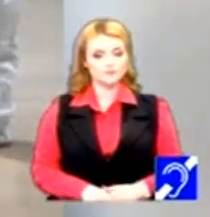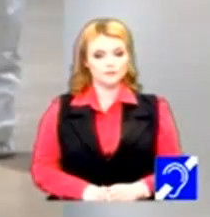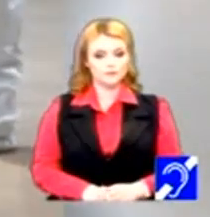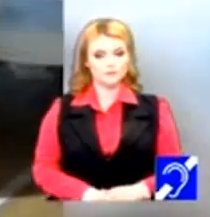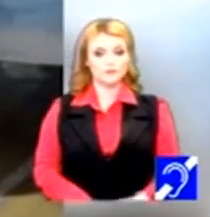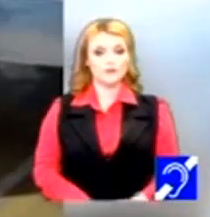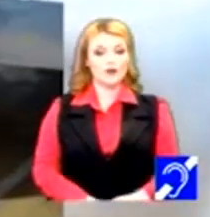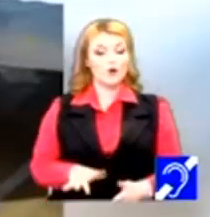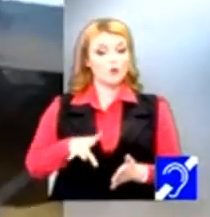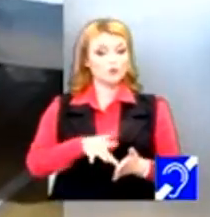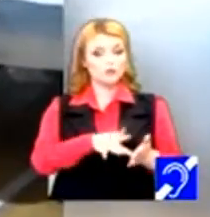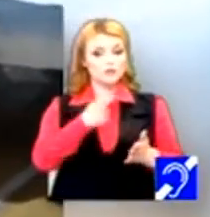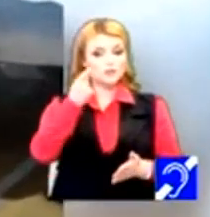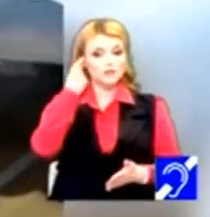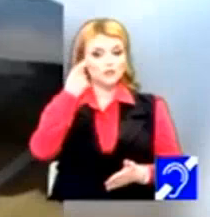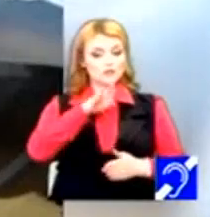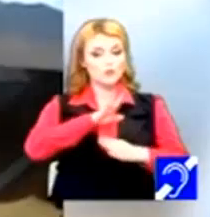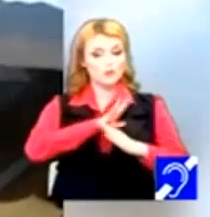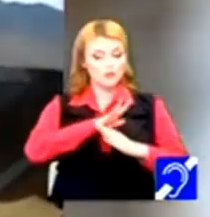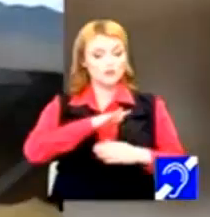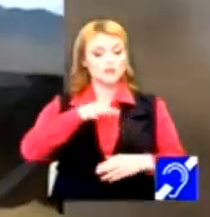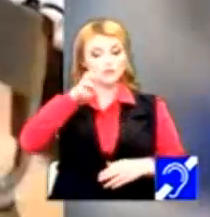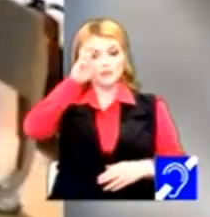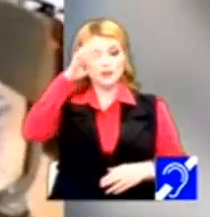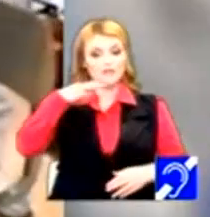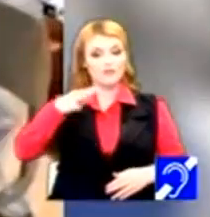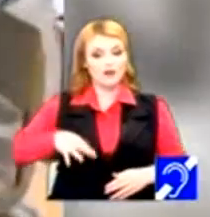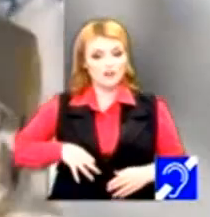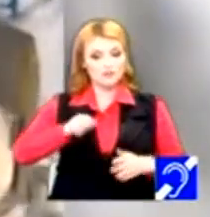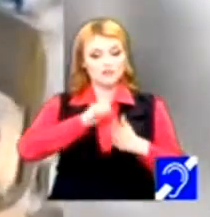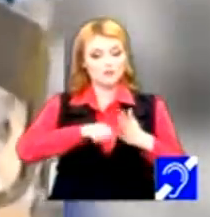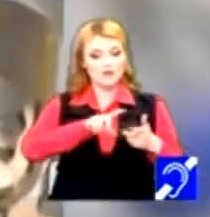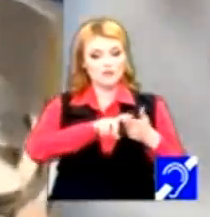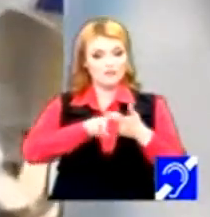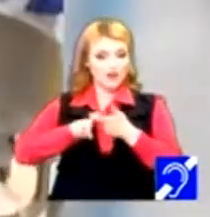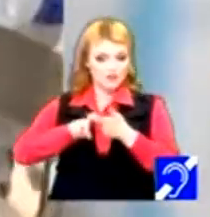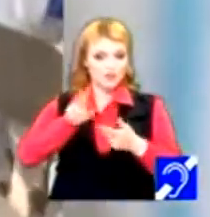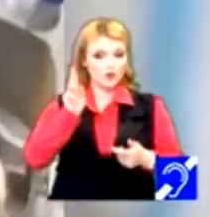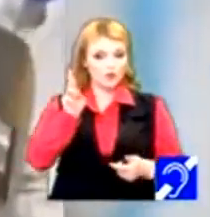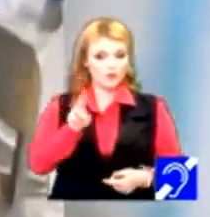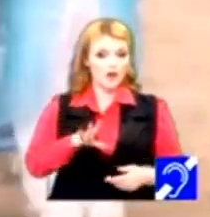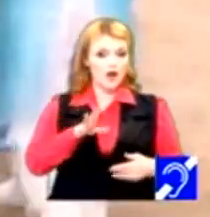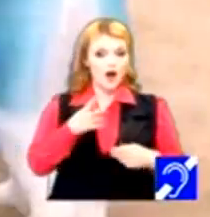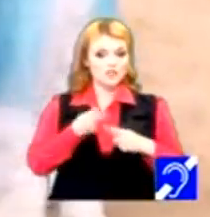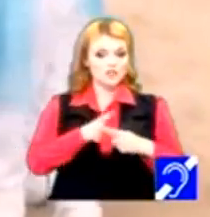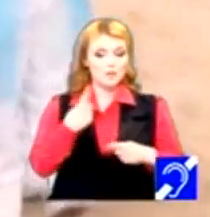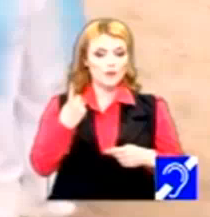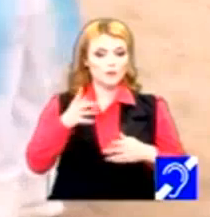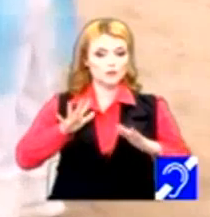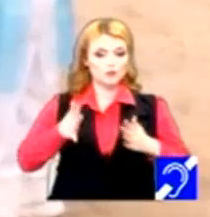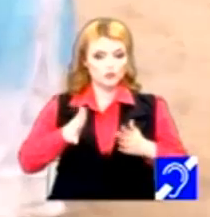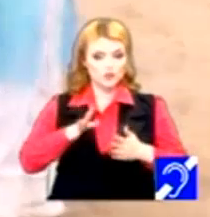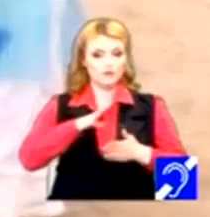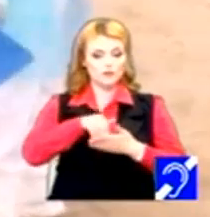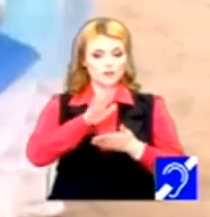Un turist chinez a murit în Franța din cauza noului coronavirus. Este primul deces de acest fel înregistrat în Europa. Un român aflat